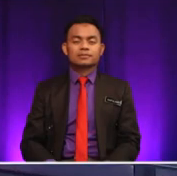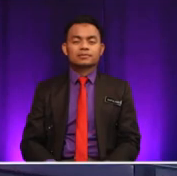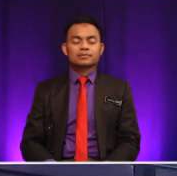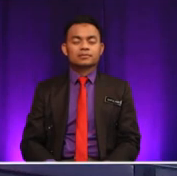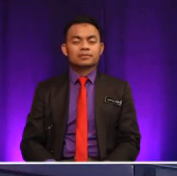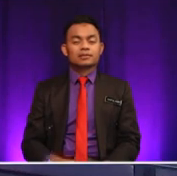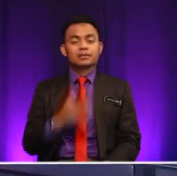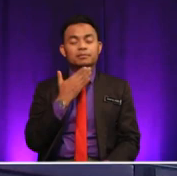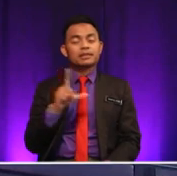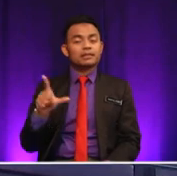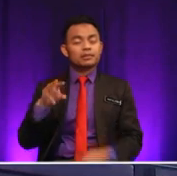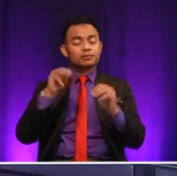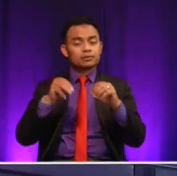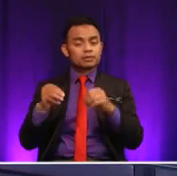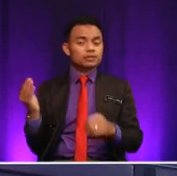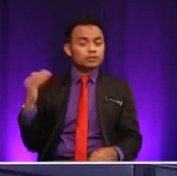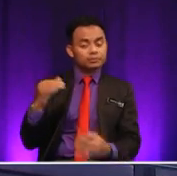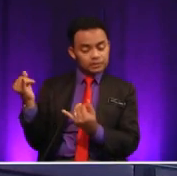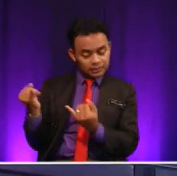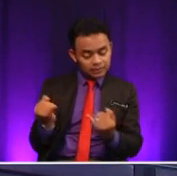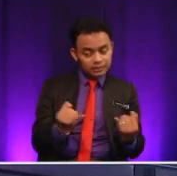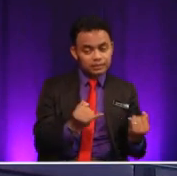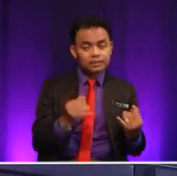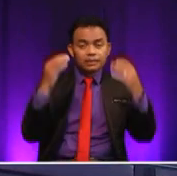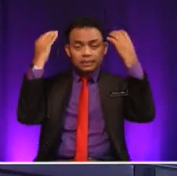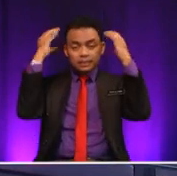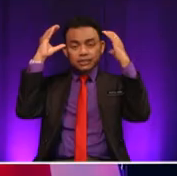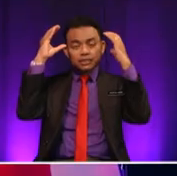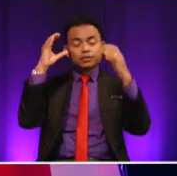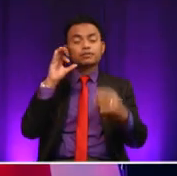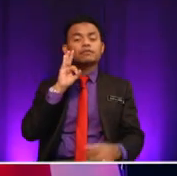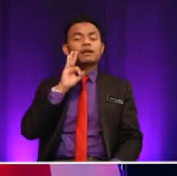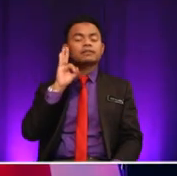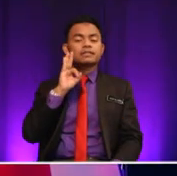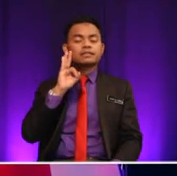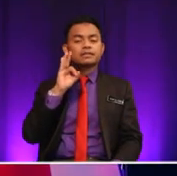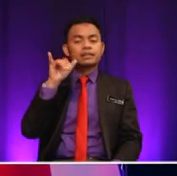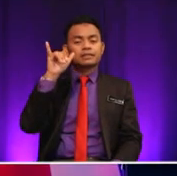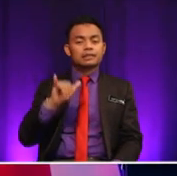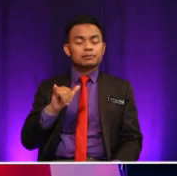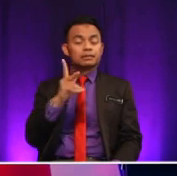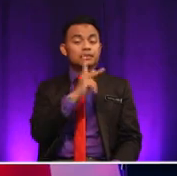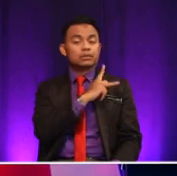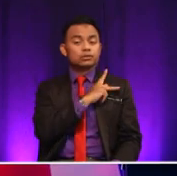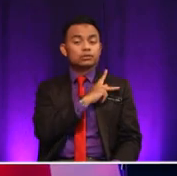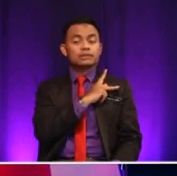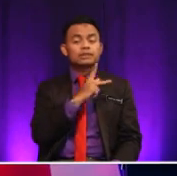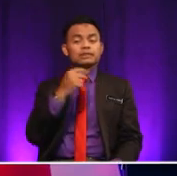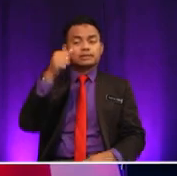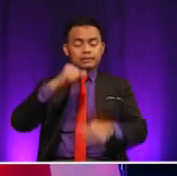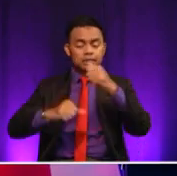Baiklah murid-murid Mari kita mempersilakan ketua panitia sang sukan bagi SMK Abu